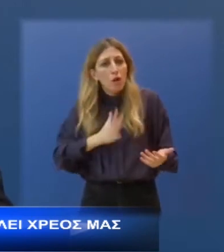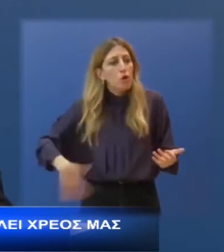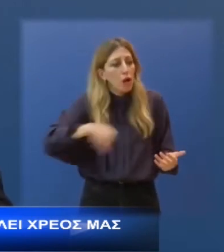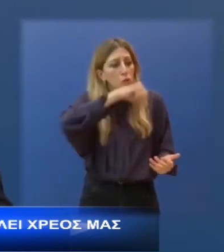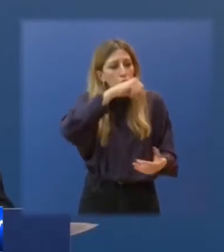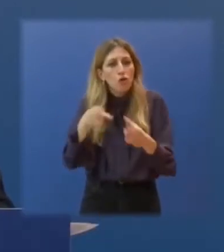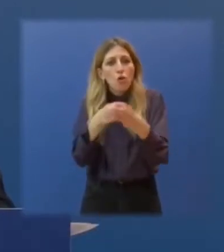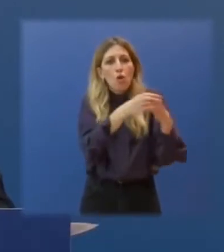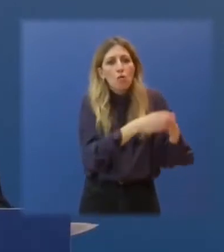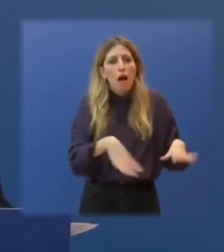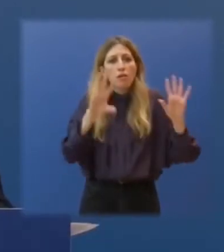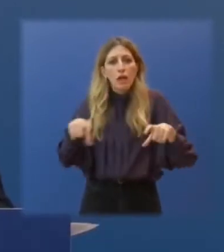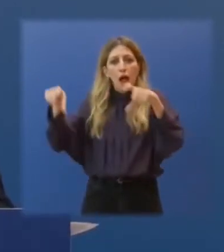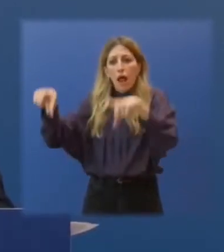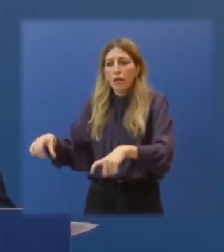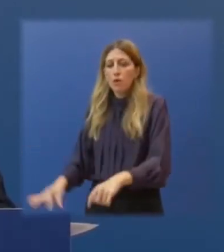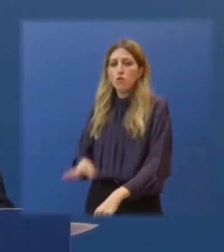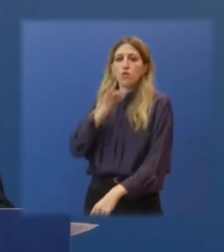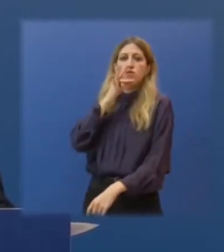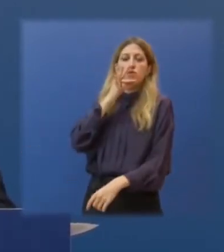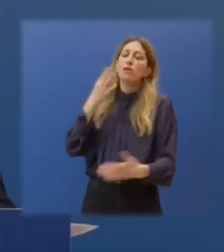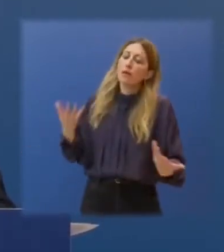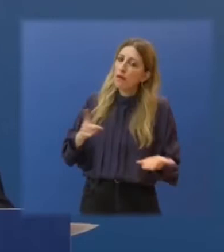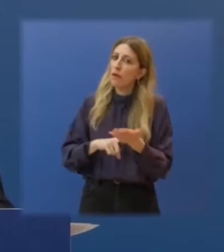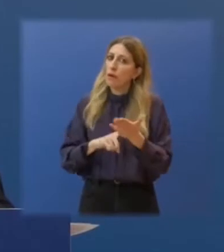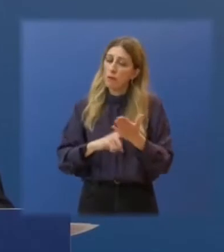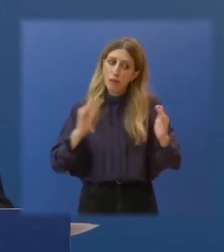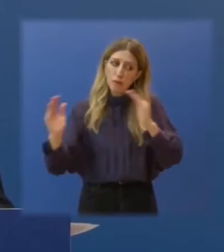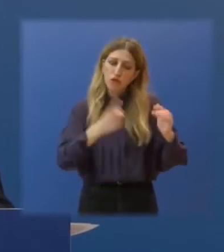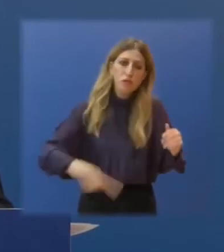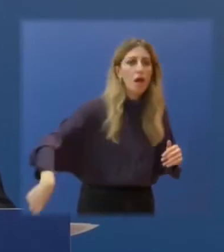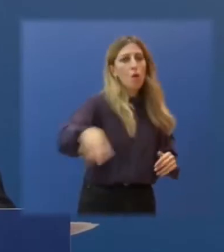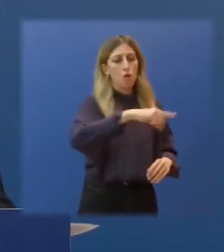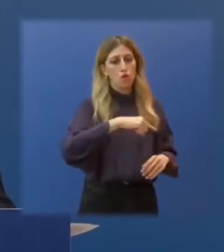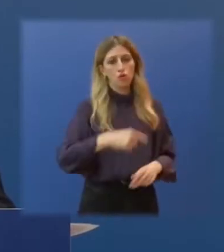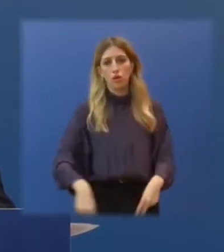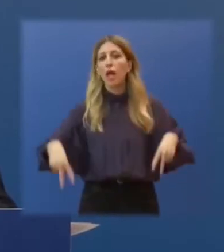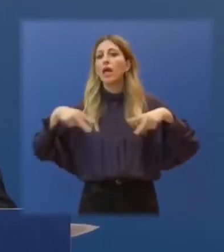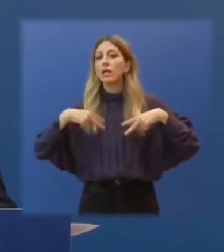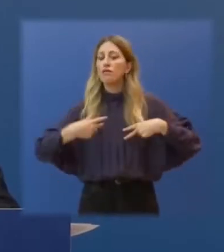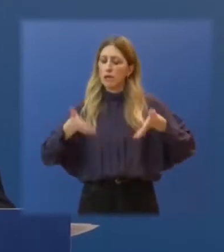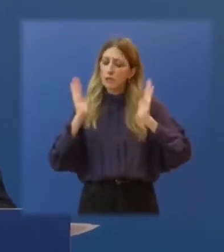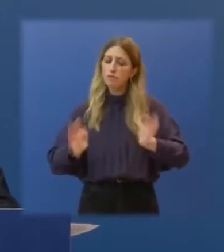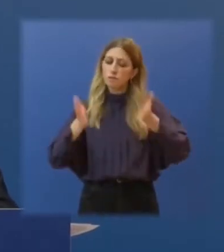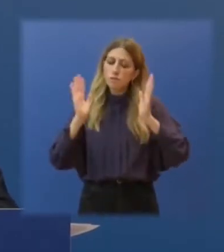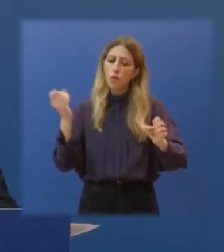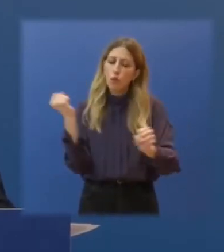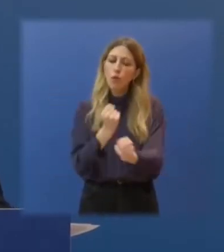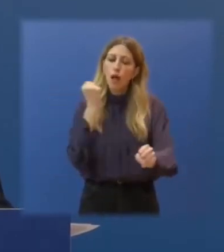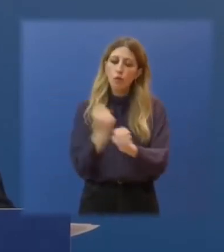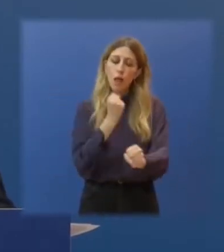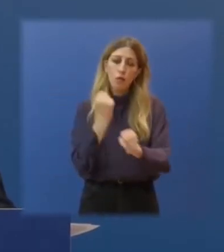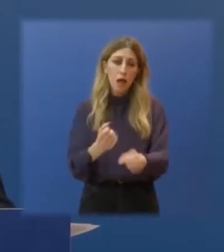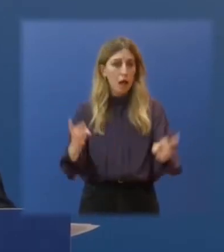έχουν γίνει πολύ σημαντικά βήματα. Η κυβέρνηση θα συνεχίσει στην κατεύθυνση αυτή και περιμένουμε από όλους να συνδράμουν την ελληνική